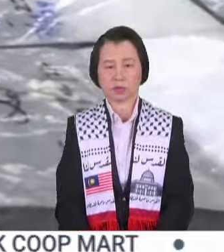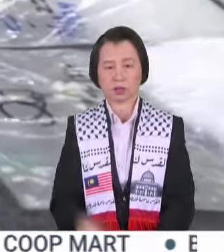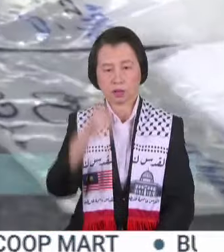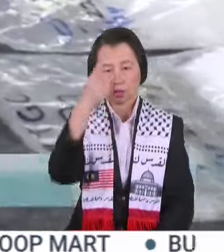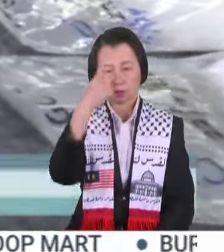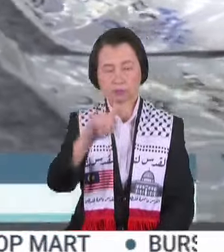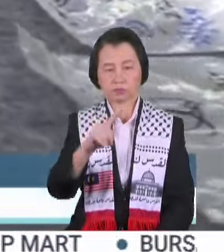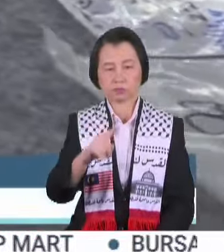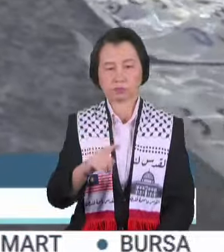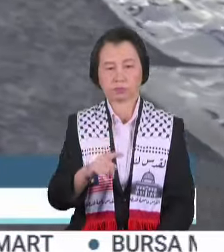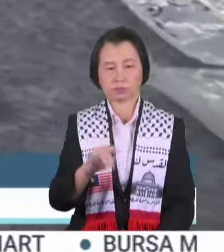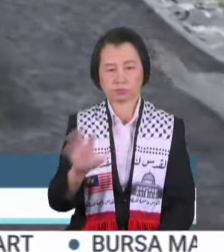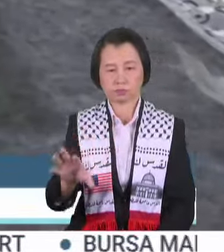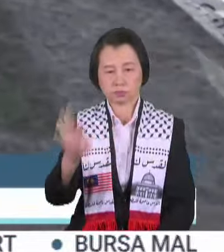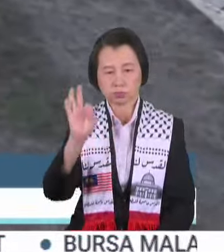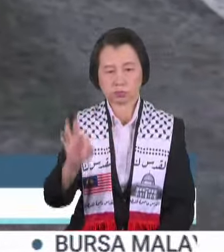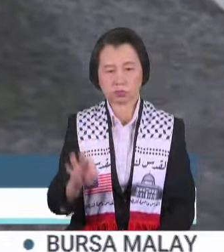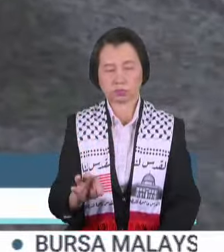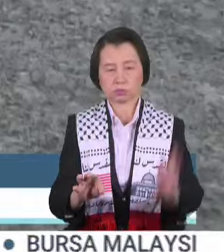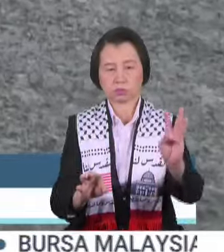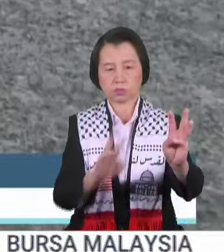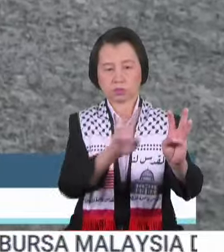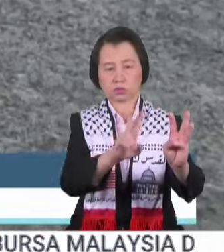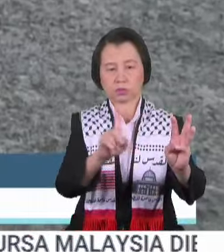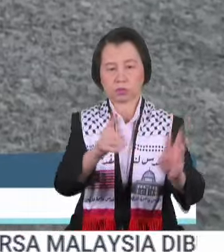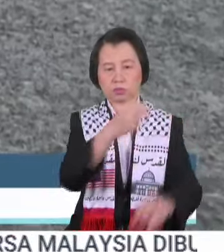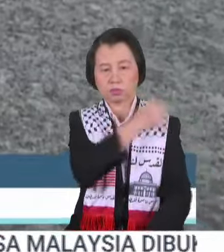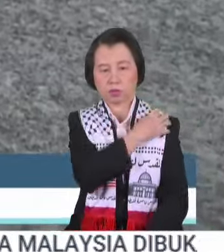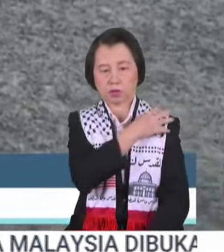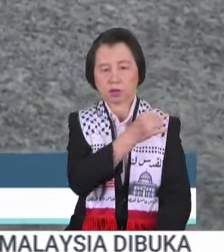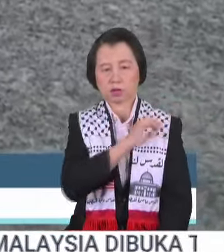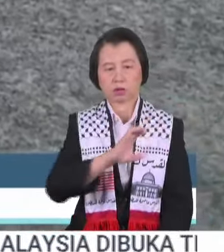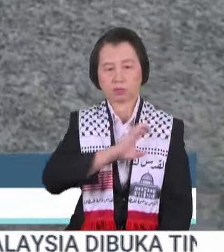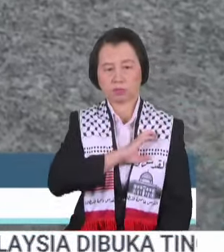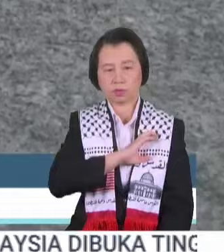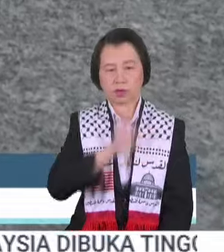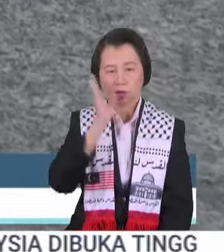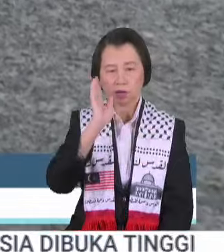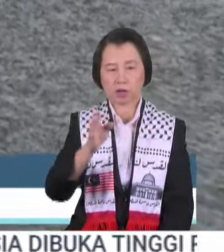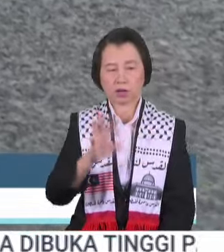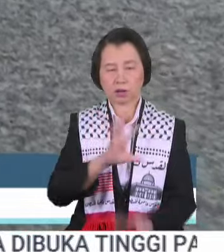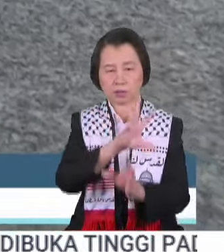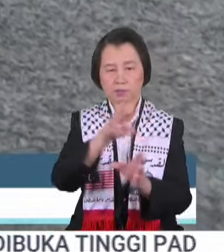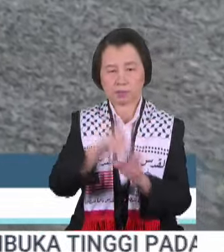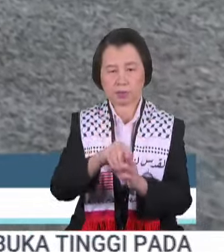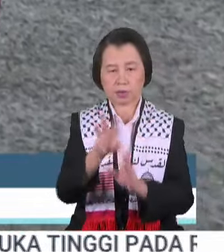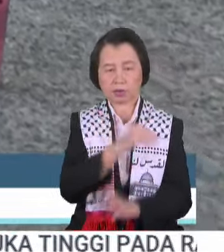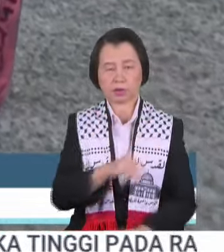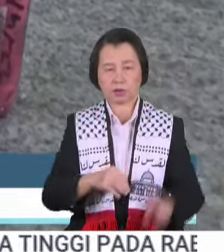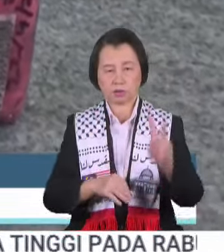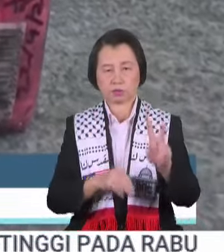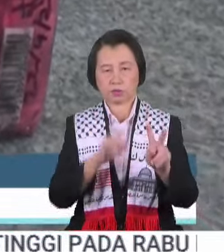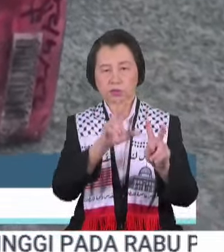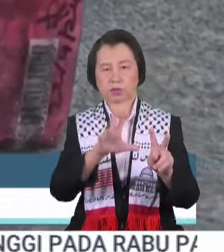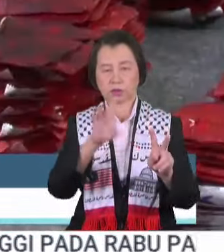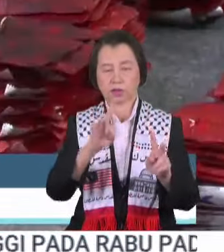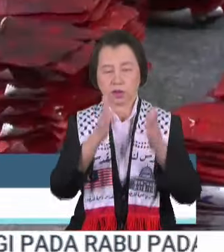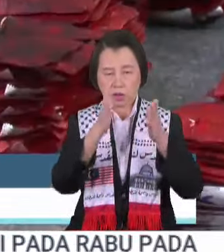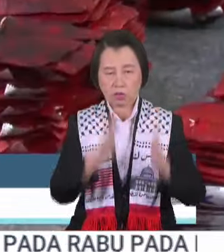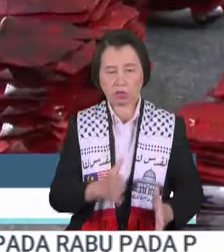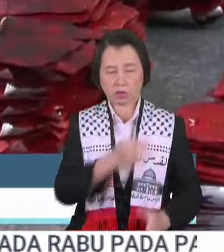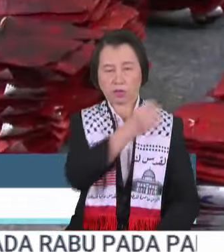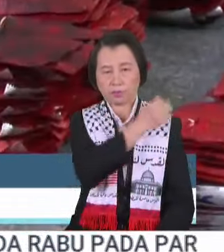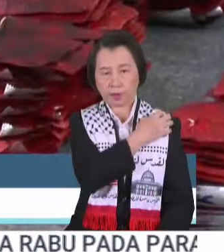Bagi undi awal 7 Mei ini, seramai 625 pegawai dan anggota polis akan terbabit manakala 238 orang